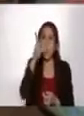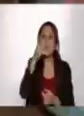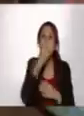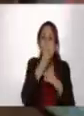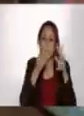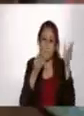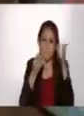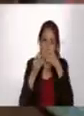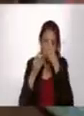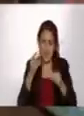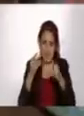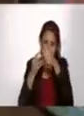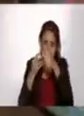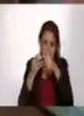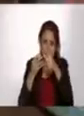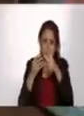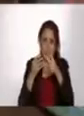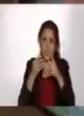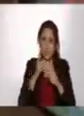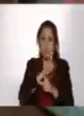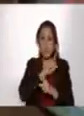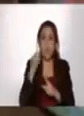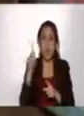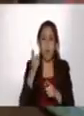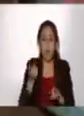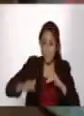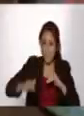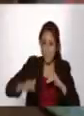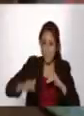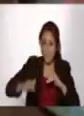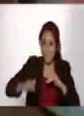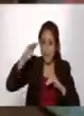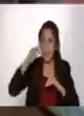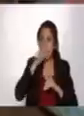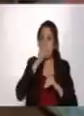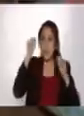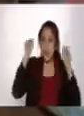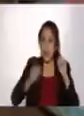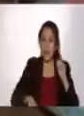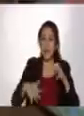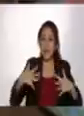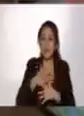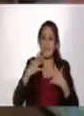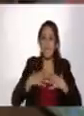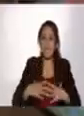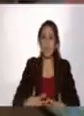معقول. الدسوق ازاي؟ الدسوق ده هو اللي مربيها، ده هو اللي ملبست. قال لا ده الدسوق واخوه موتوها.